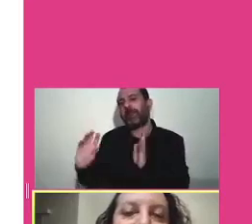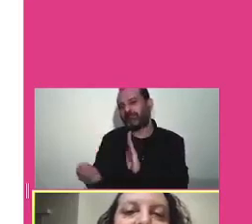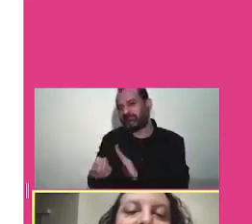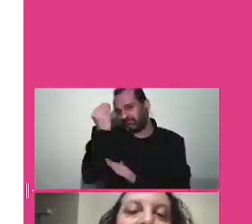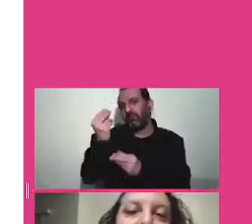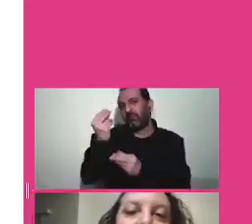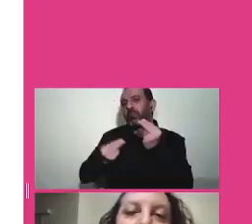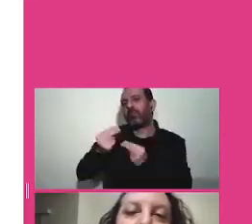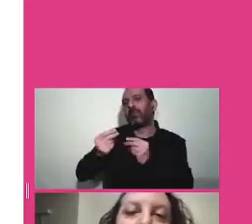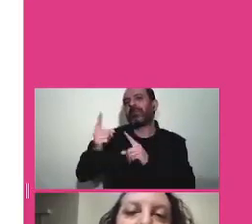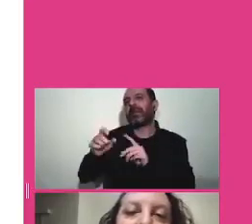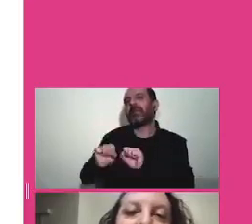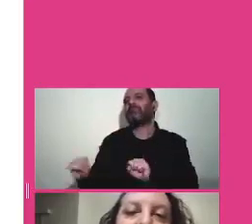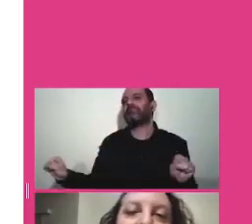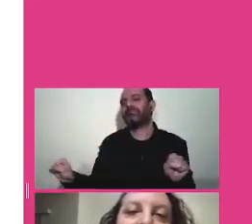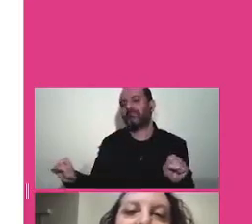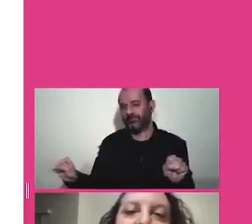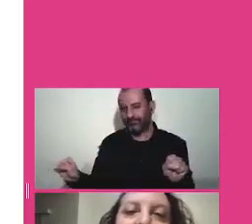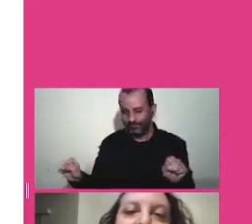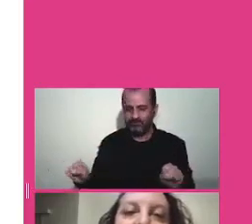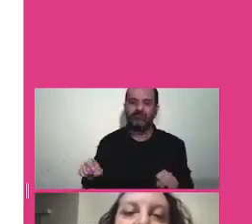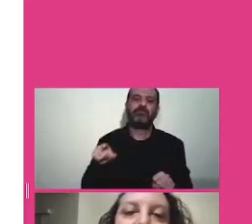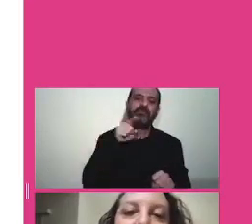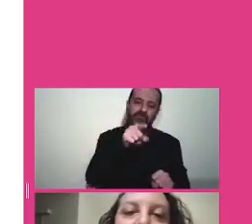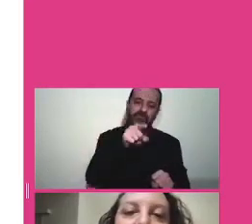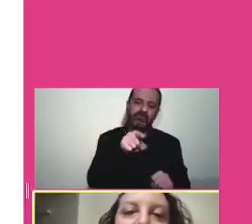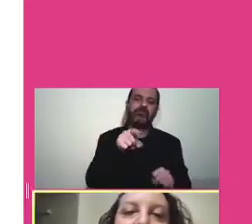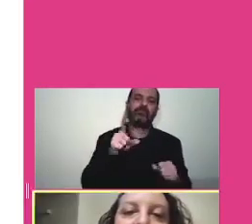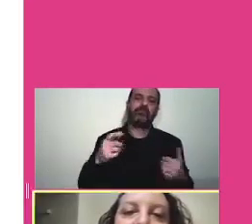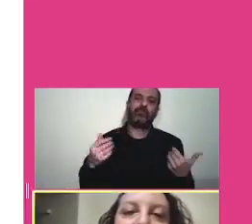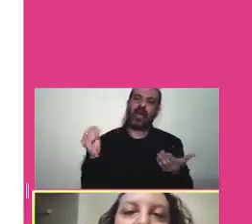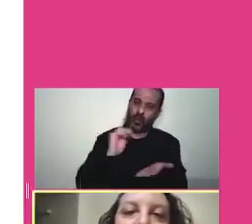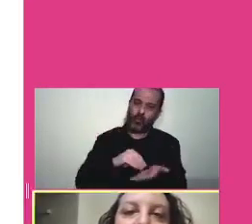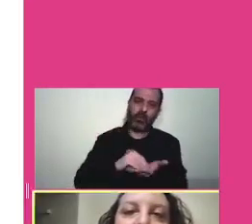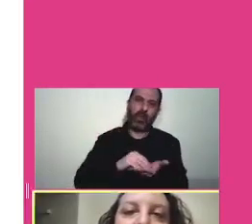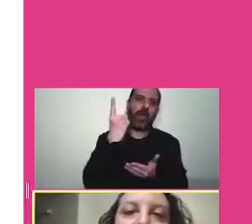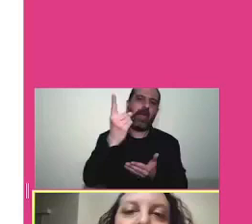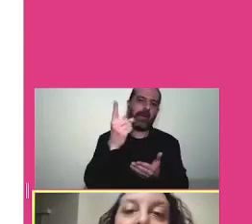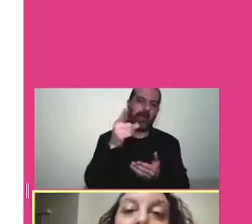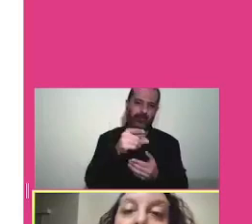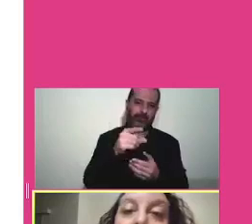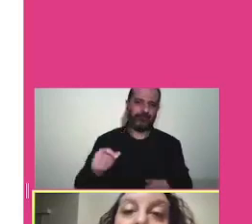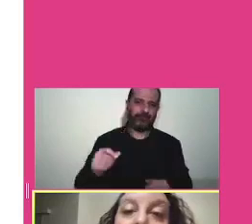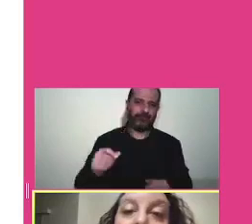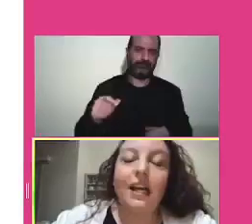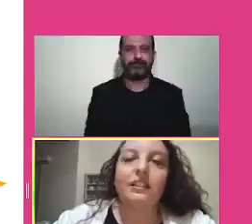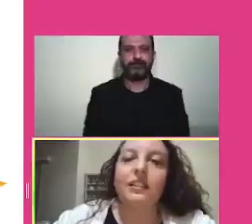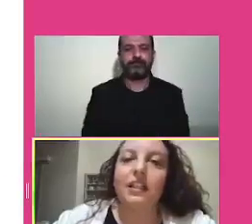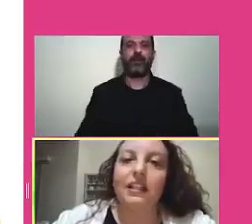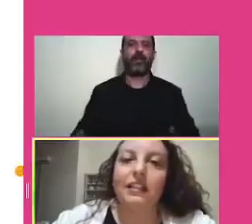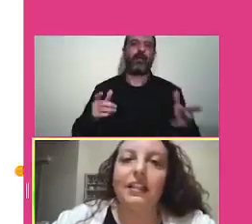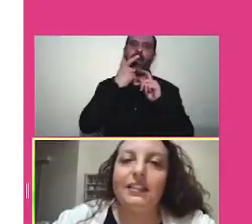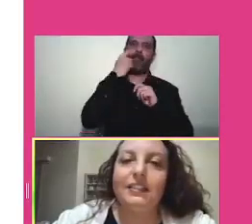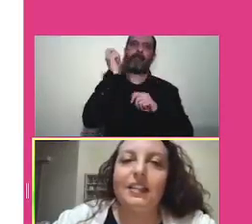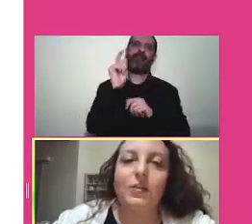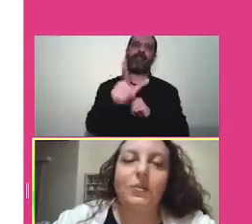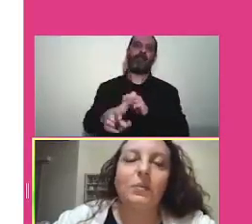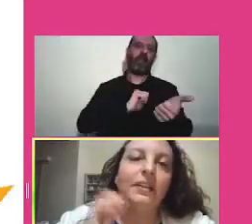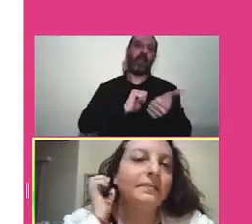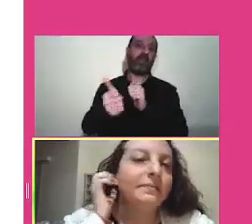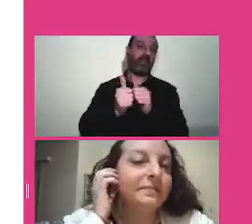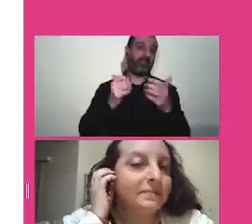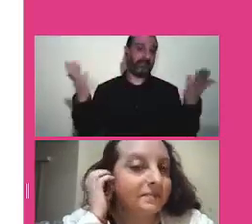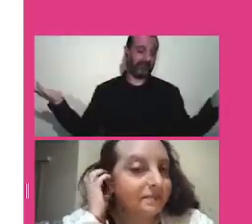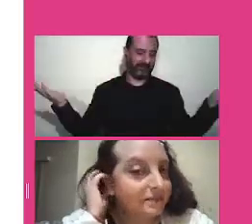τεχνικά. Οπότε θα κάνουμε άλλο ένα αυτό. Επιτέλους ένας αθλητής, να